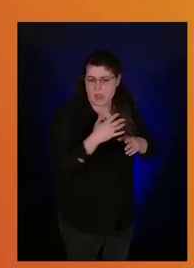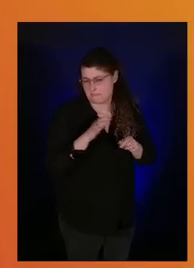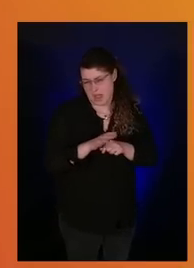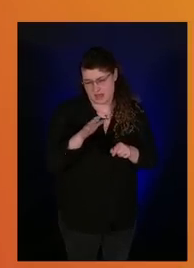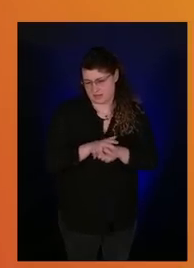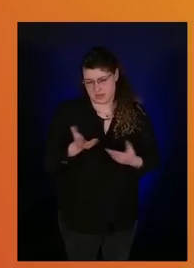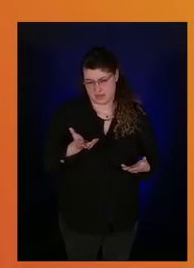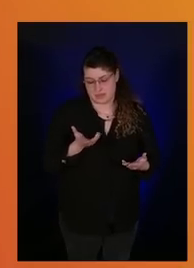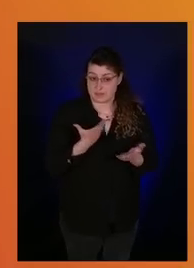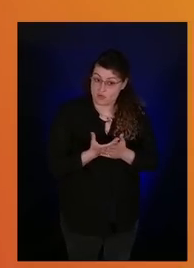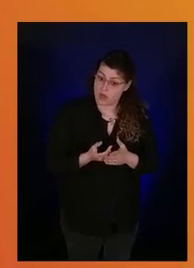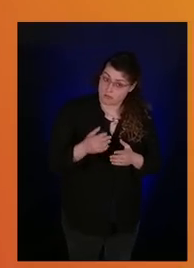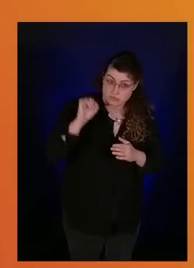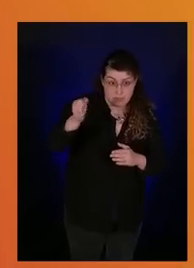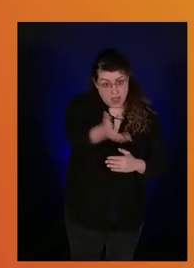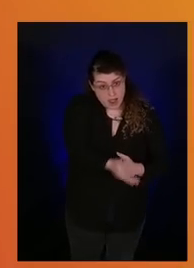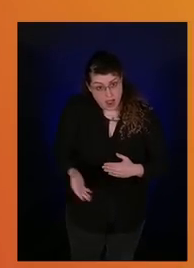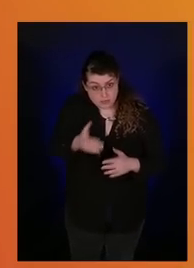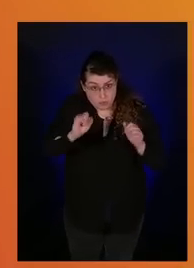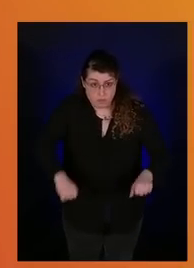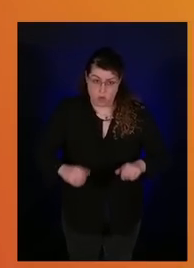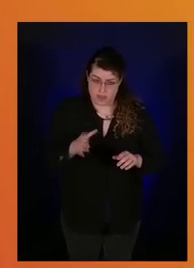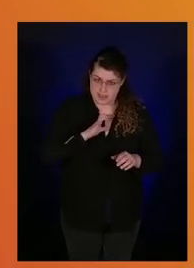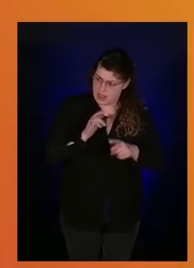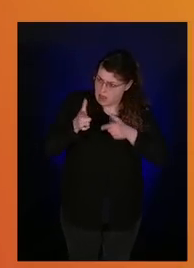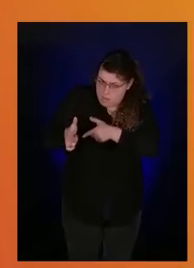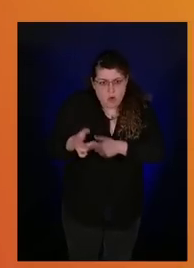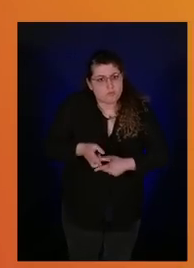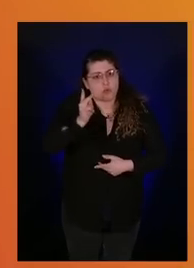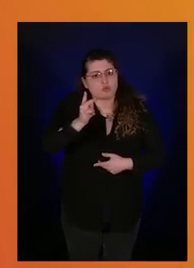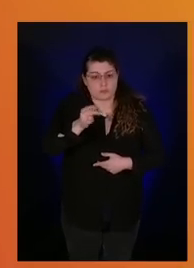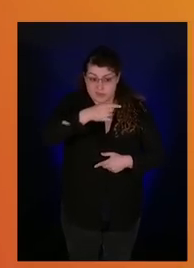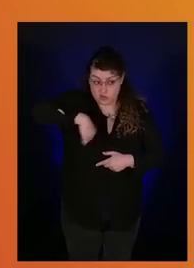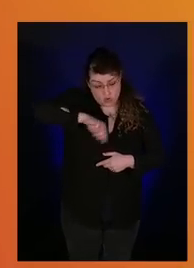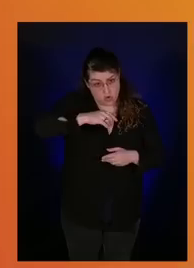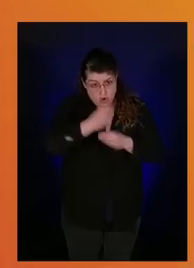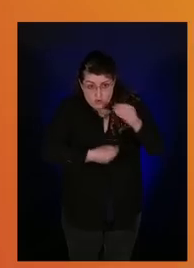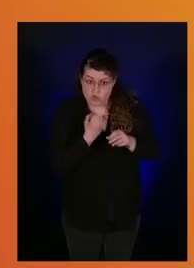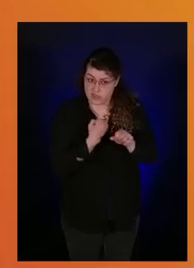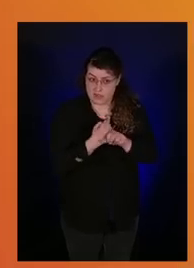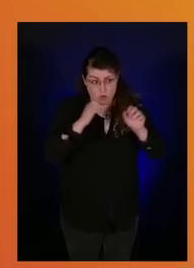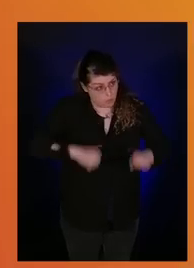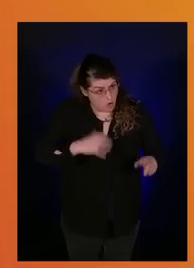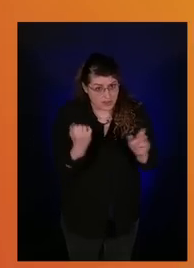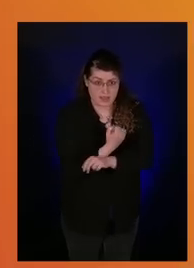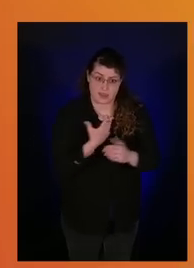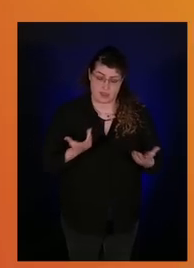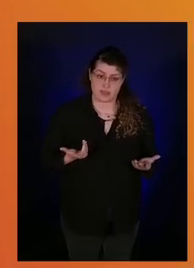voilà, camarades, allons-y tous ensemble pour une CGT à l'offensive, car le monde du travail a les moyens de gagner.